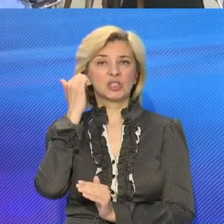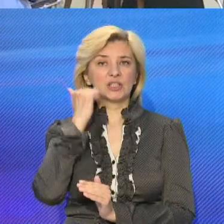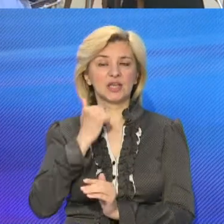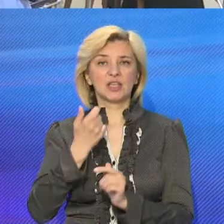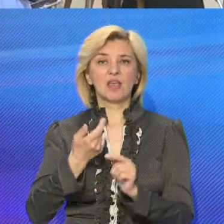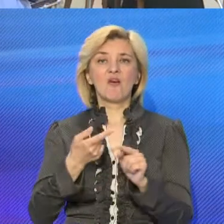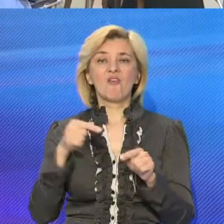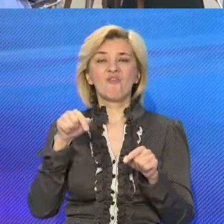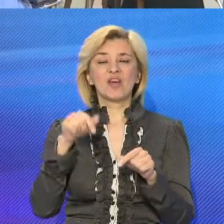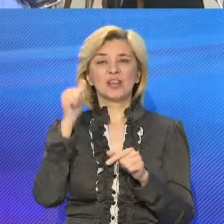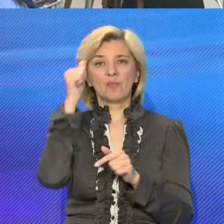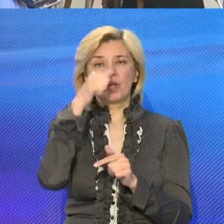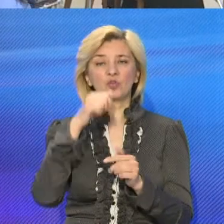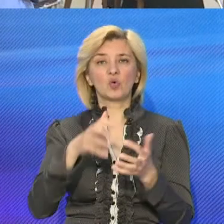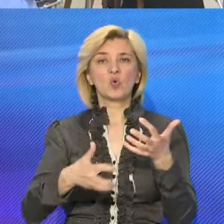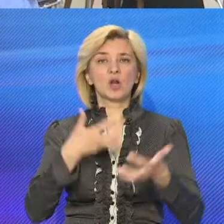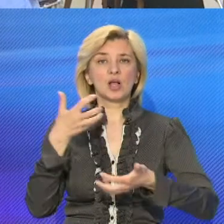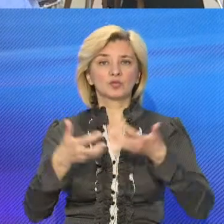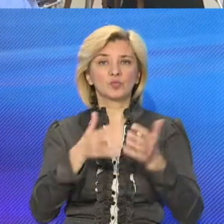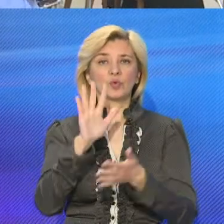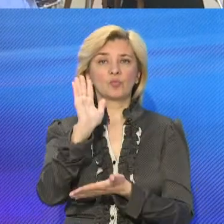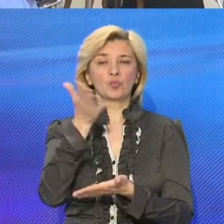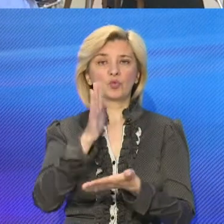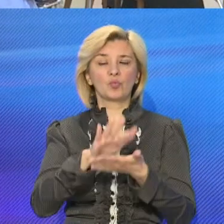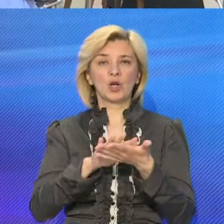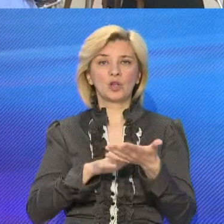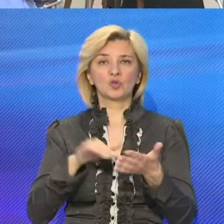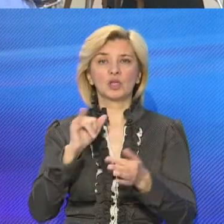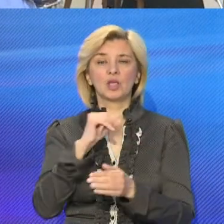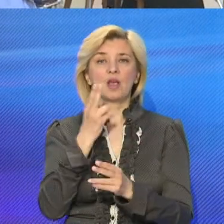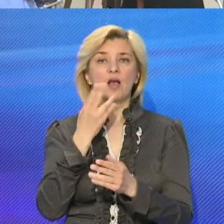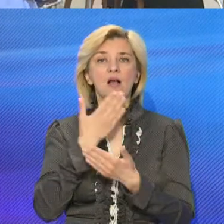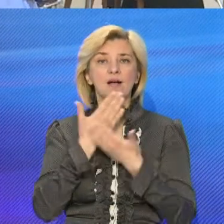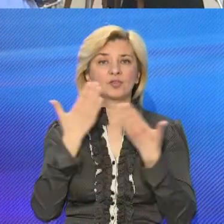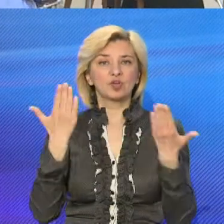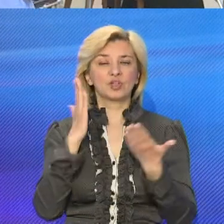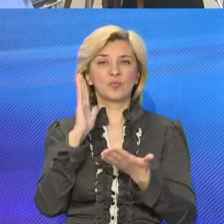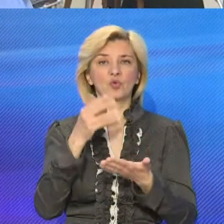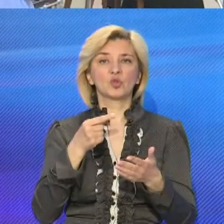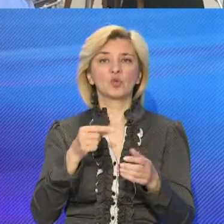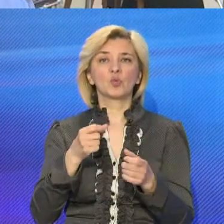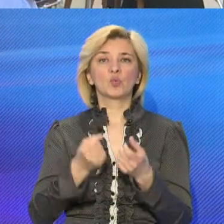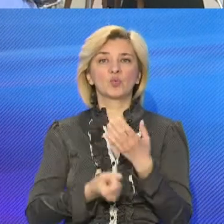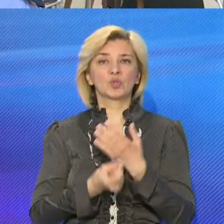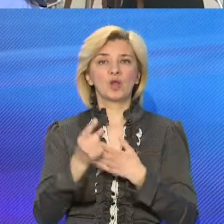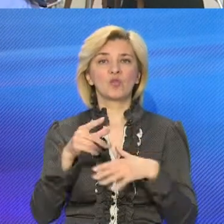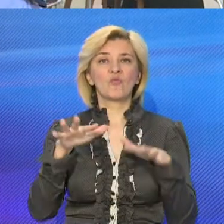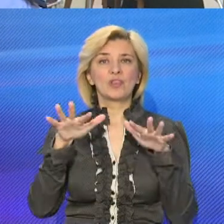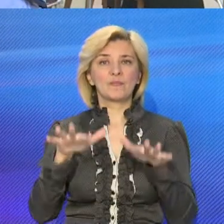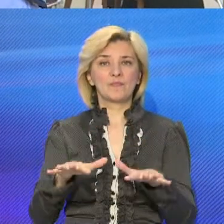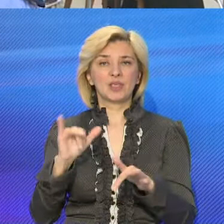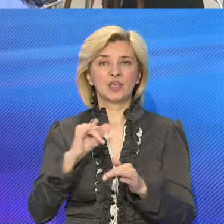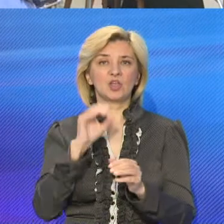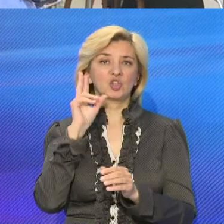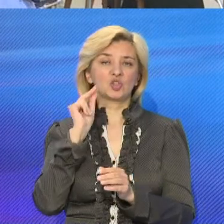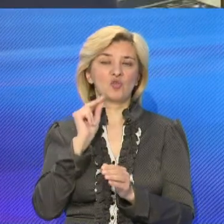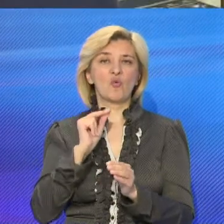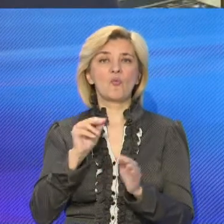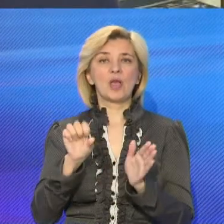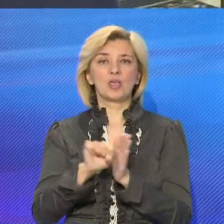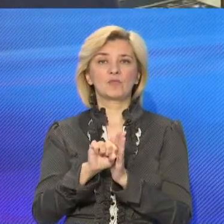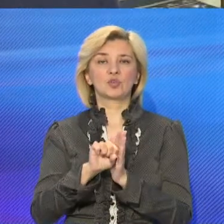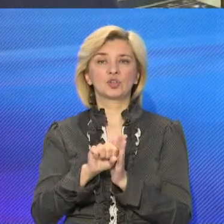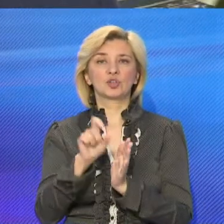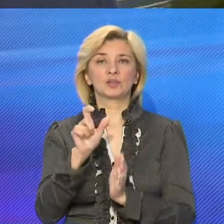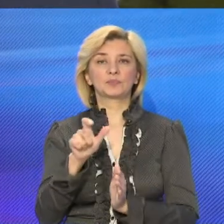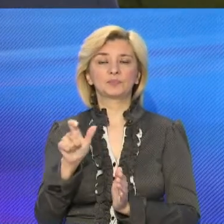В этом году раскопки будут продолжены, и уже окончательно будет локализация установлена и количество погибших в этом месте лиц.